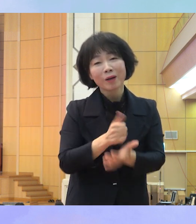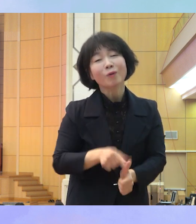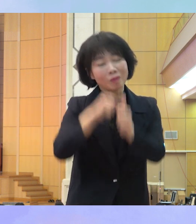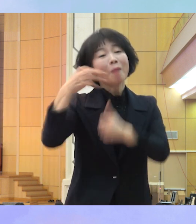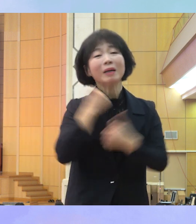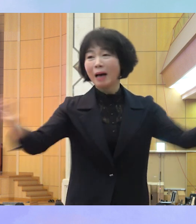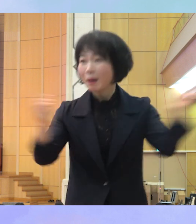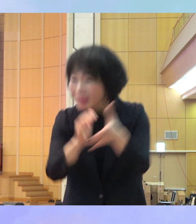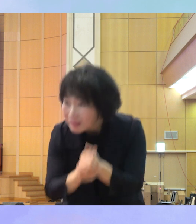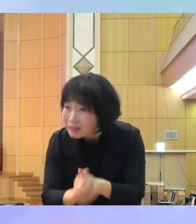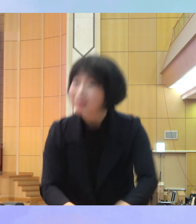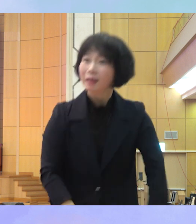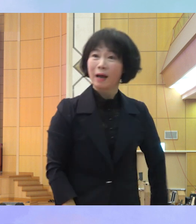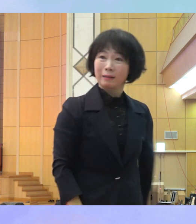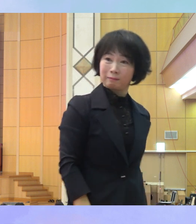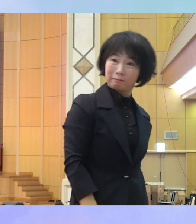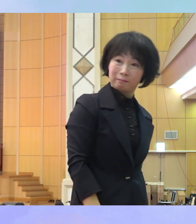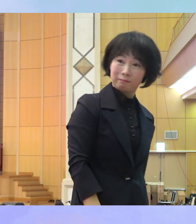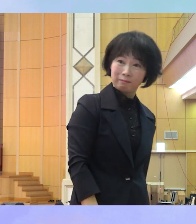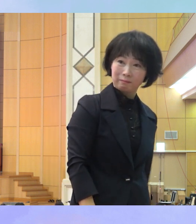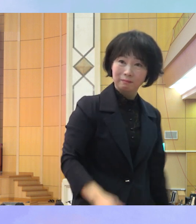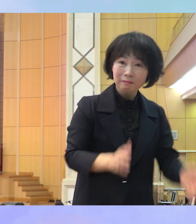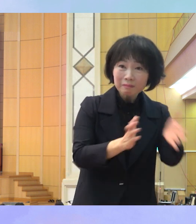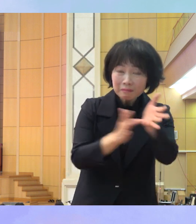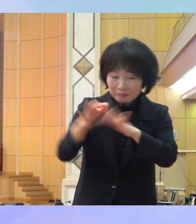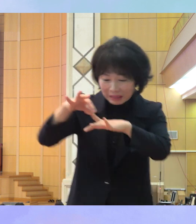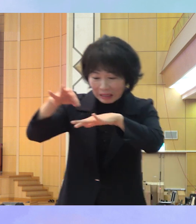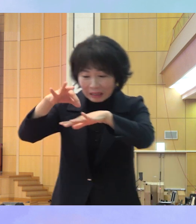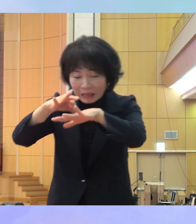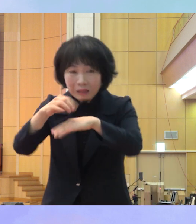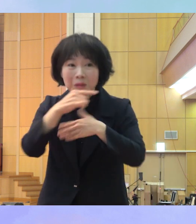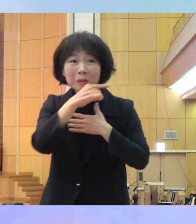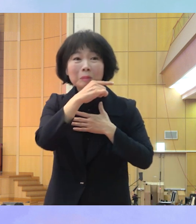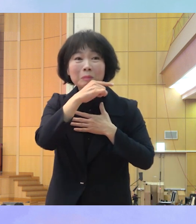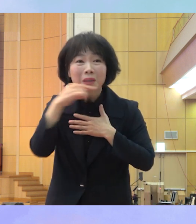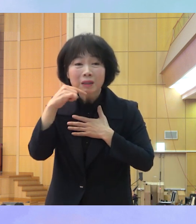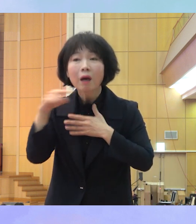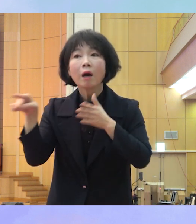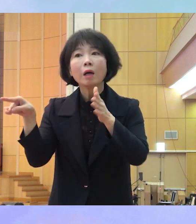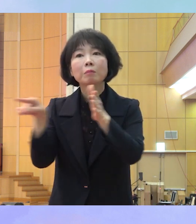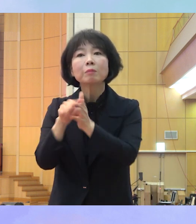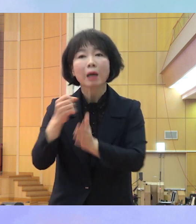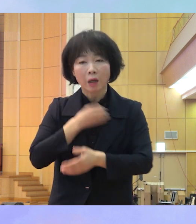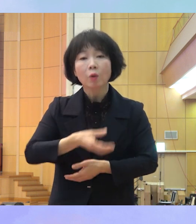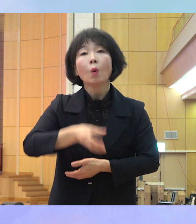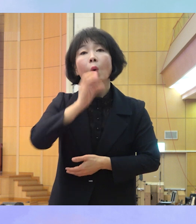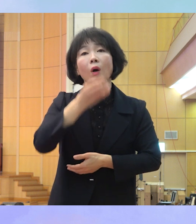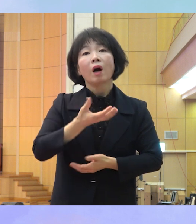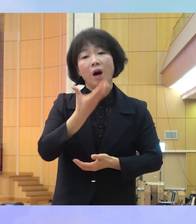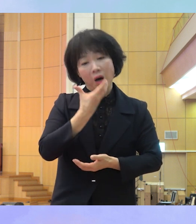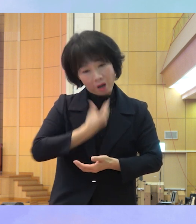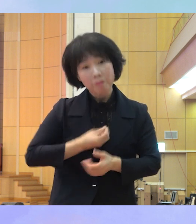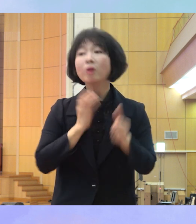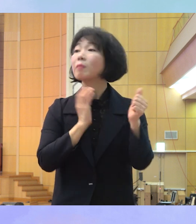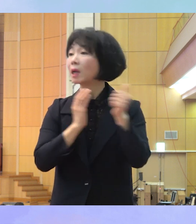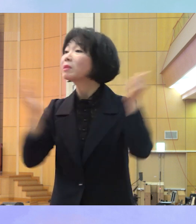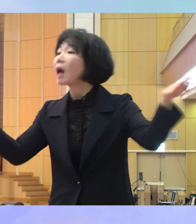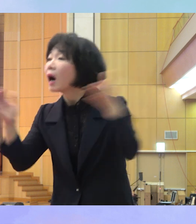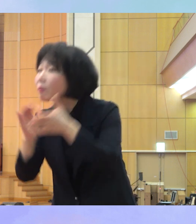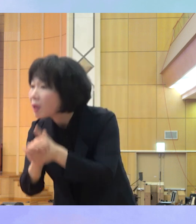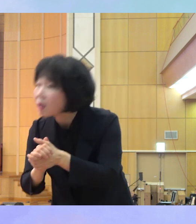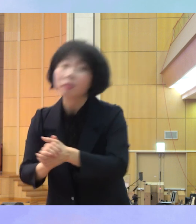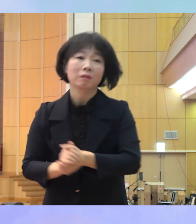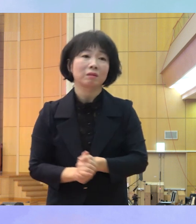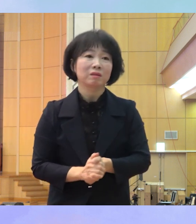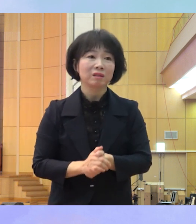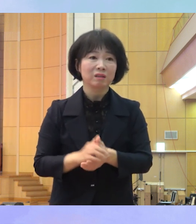있나 없나. 예수님의 살과 예수님의 피라고 믿어지면서 먹고 마실 수 있는 그런